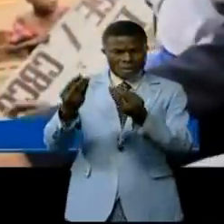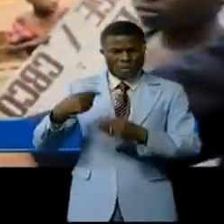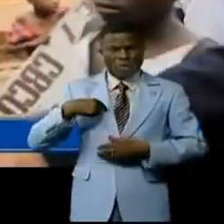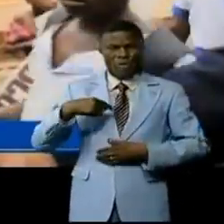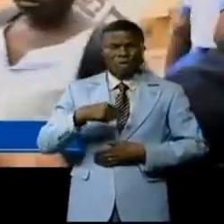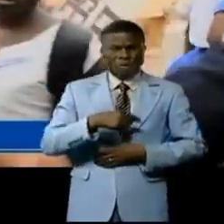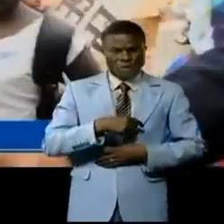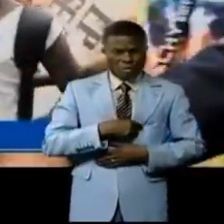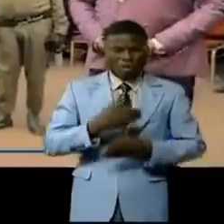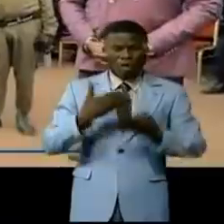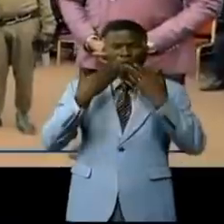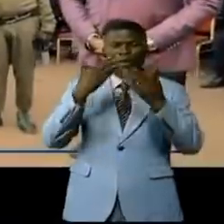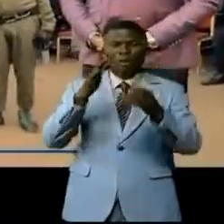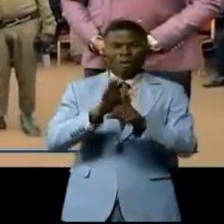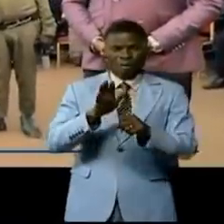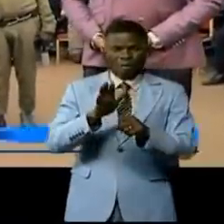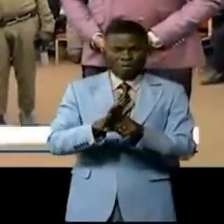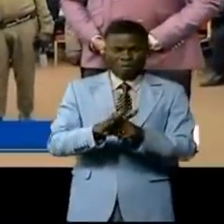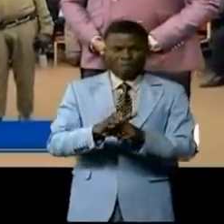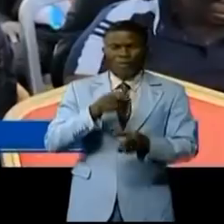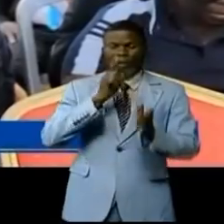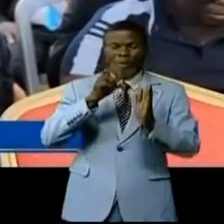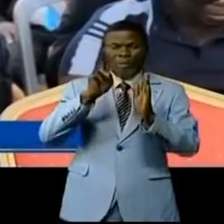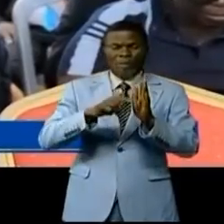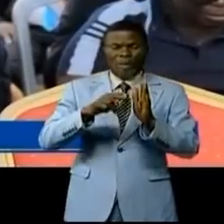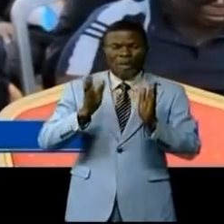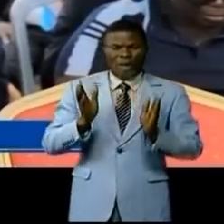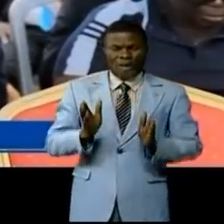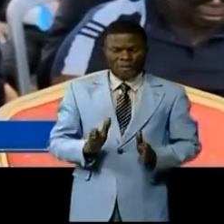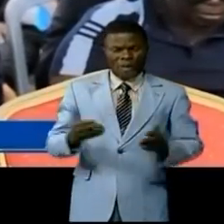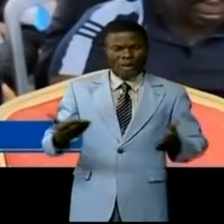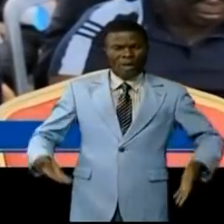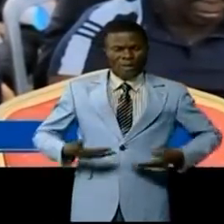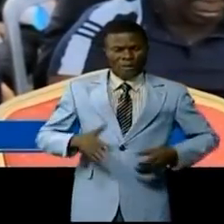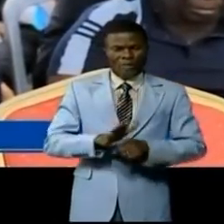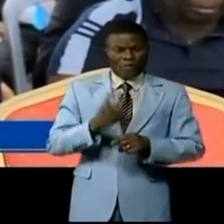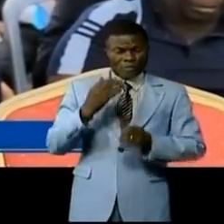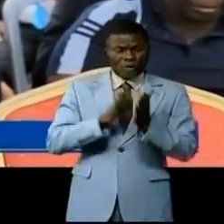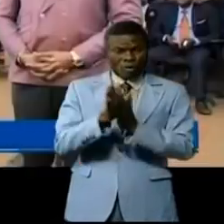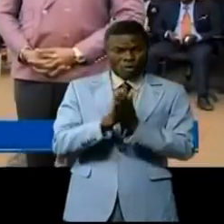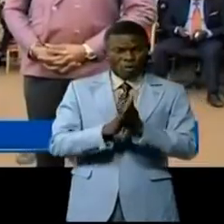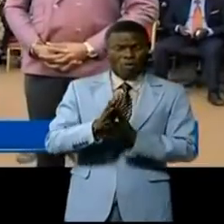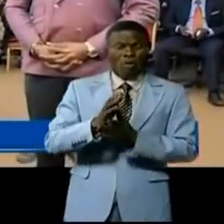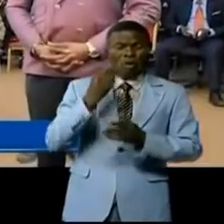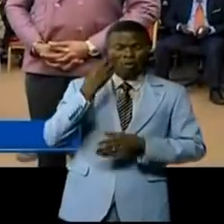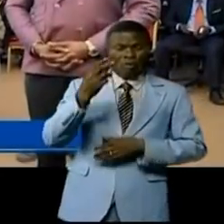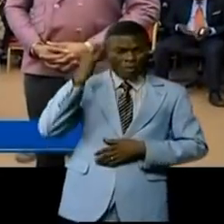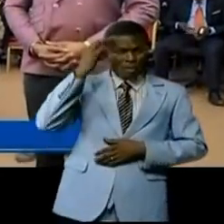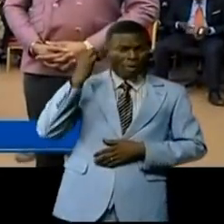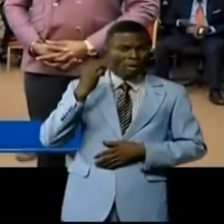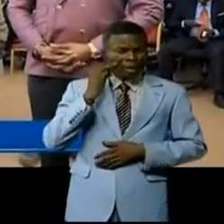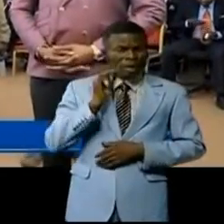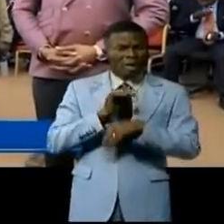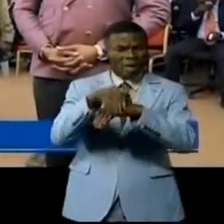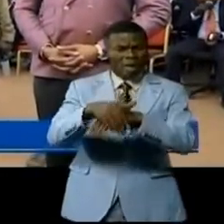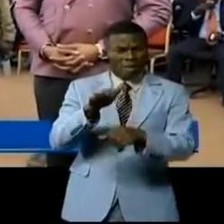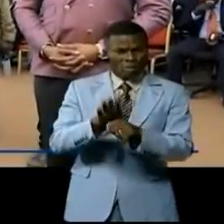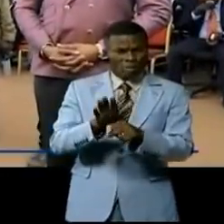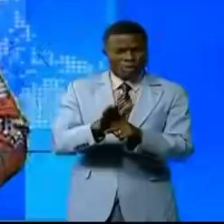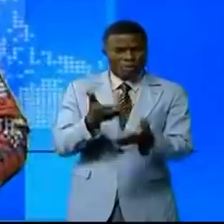donner. Merci beaucoup. Des parlementaires se sont aussi réjouis. Ils souhaitent voir le ministre de l'EPST s'impliquer